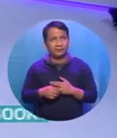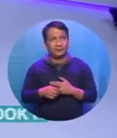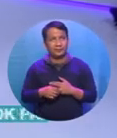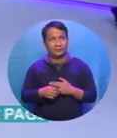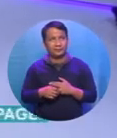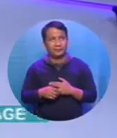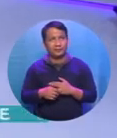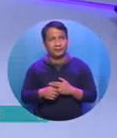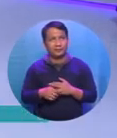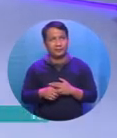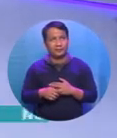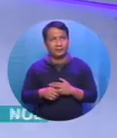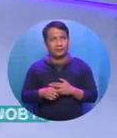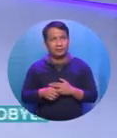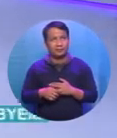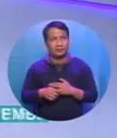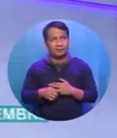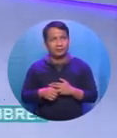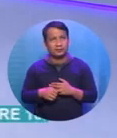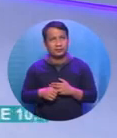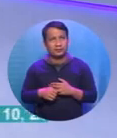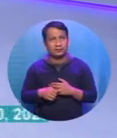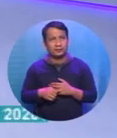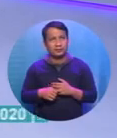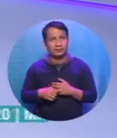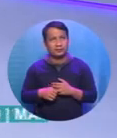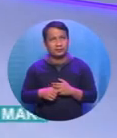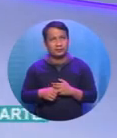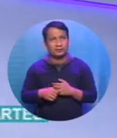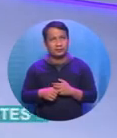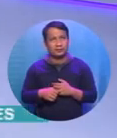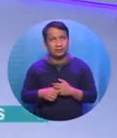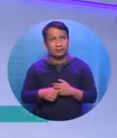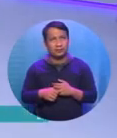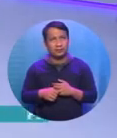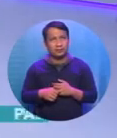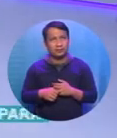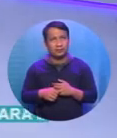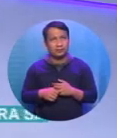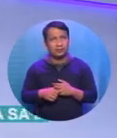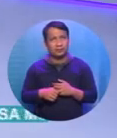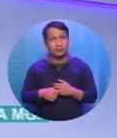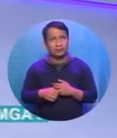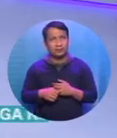plus 15 to, anong 15-15? So,